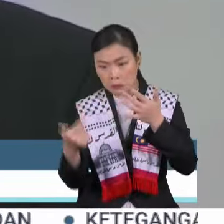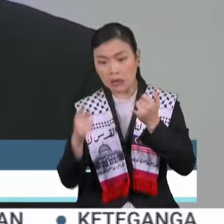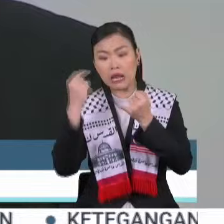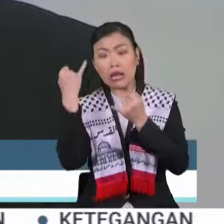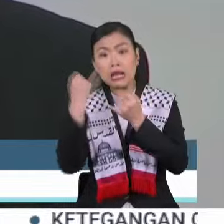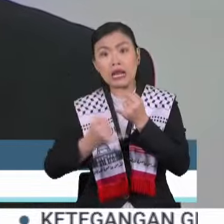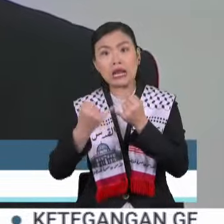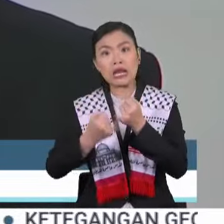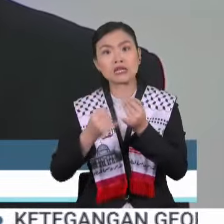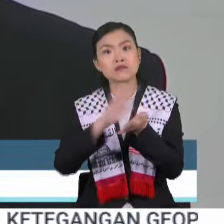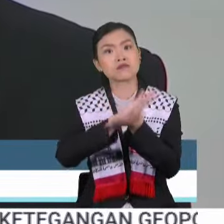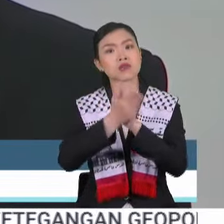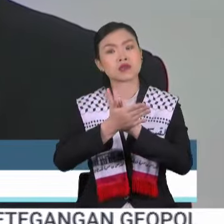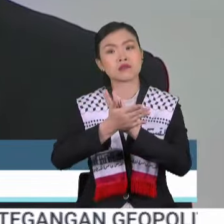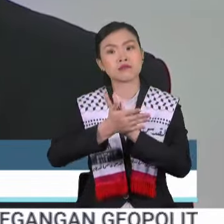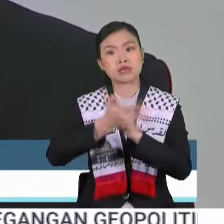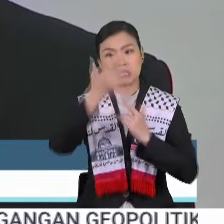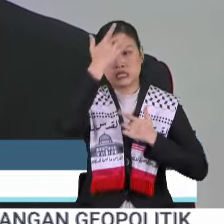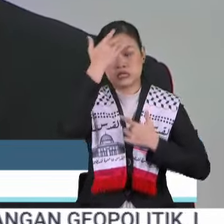haba.